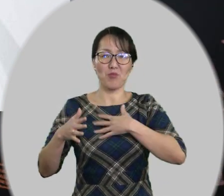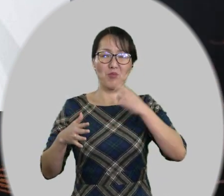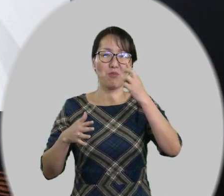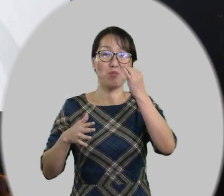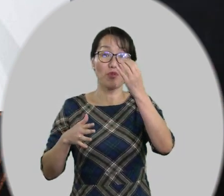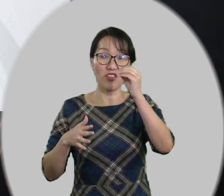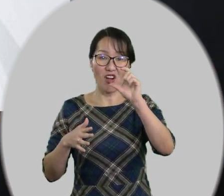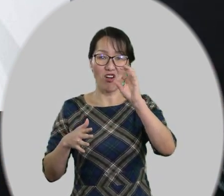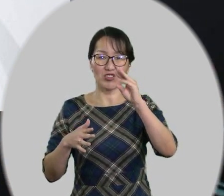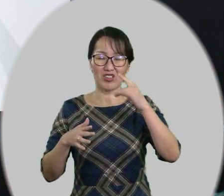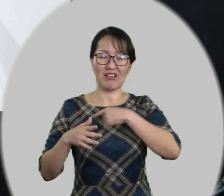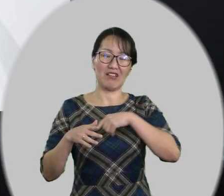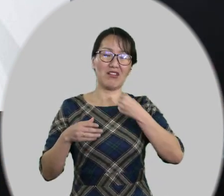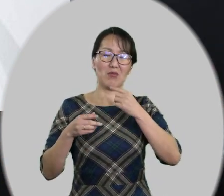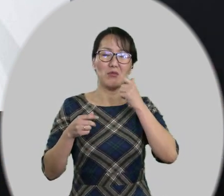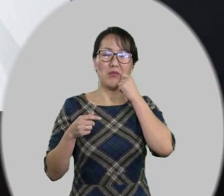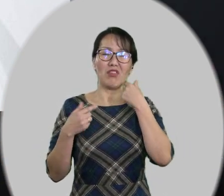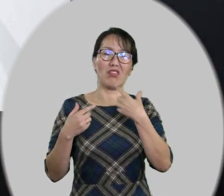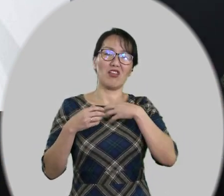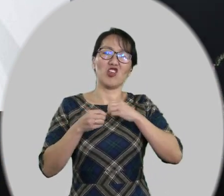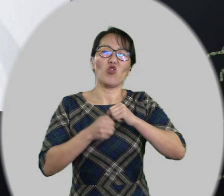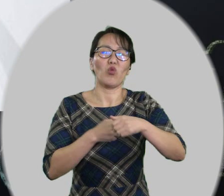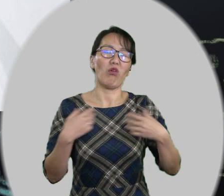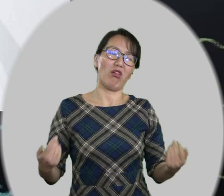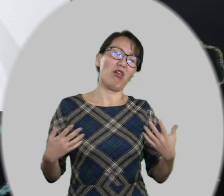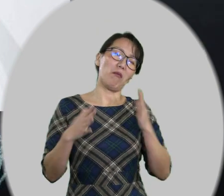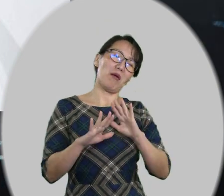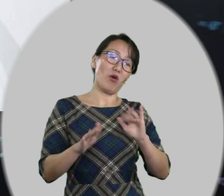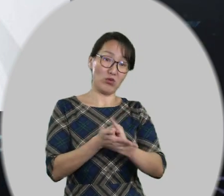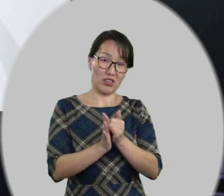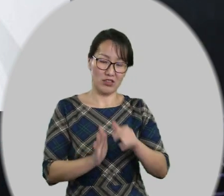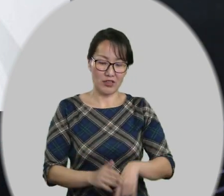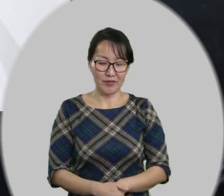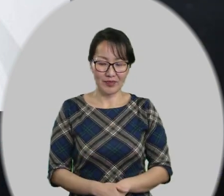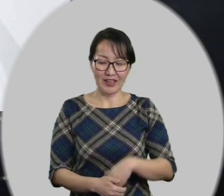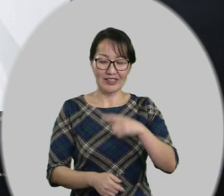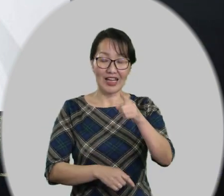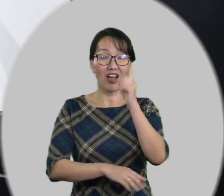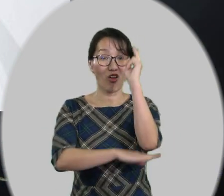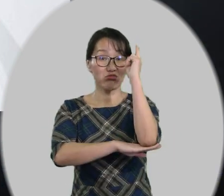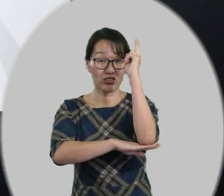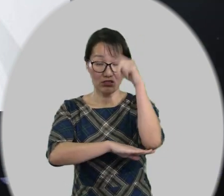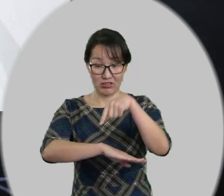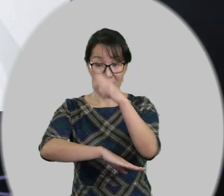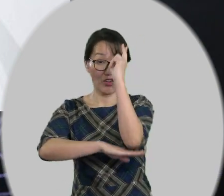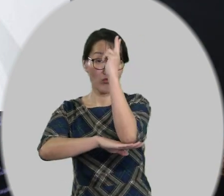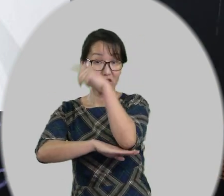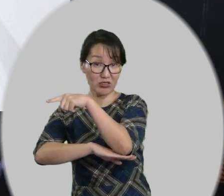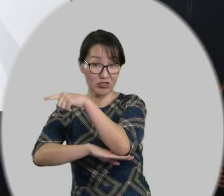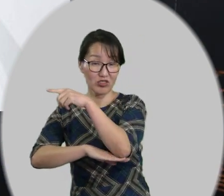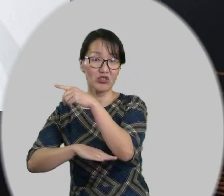оторлох гэсэн тий санаа нэжлэгийн юм байна. Дараа нь ховлох алтан хушуу